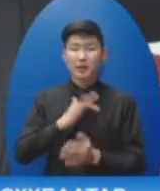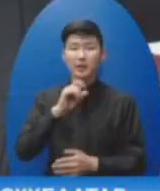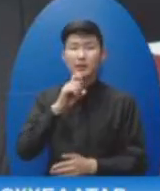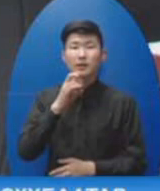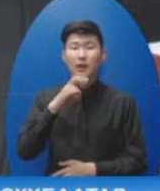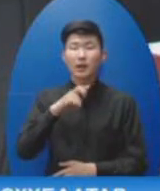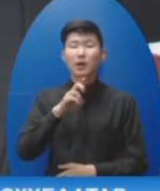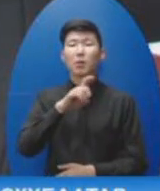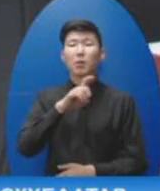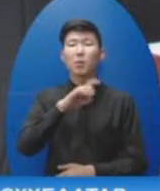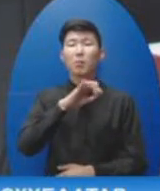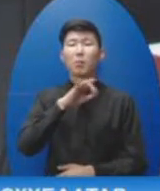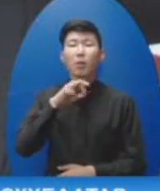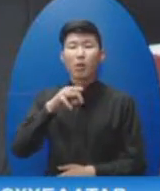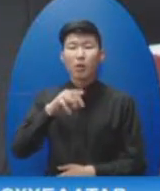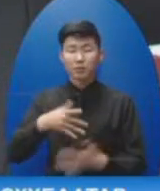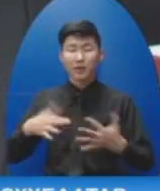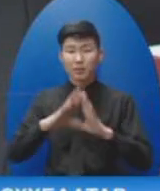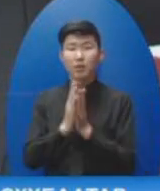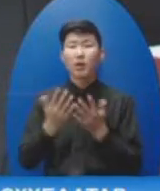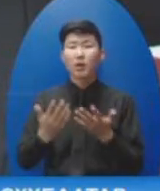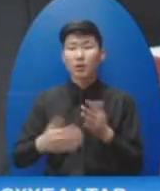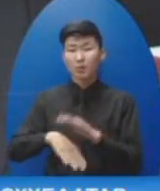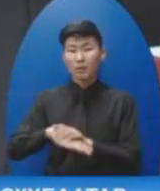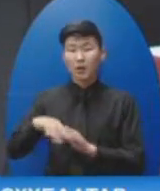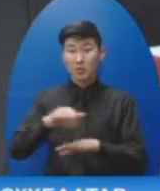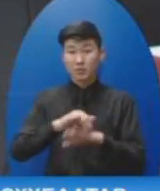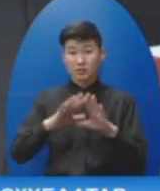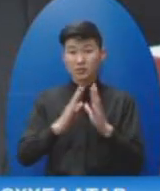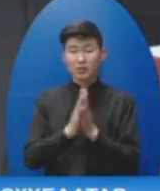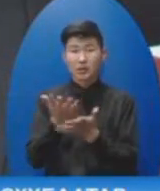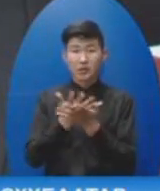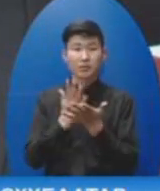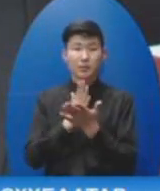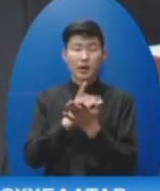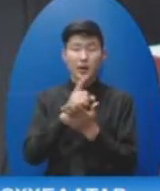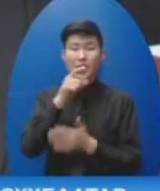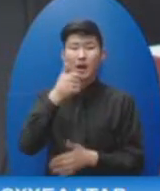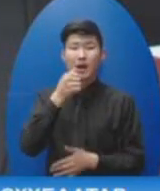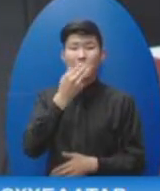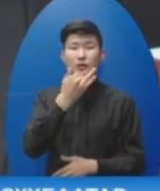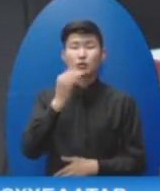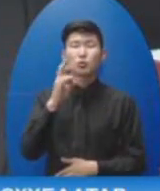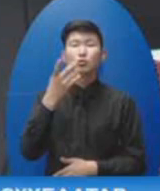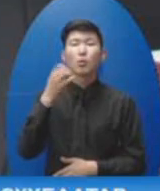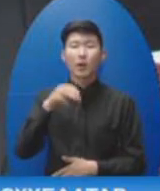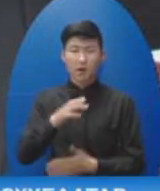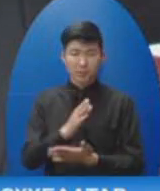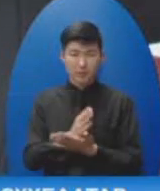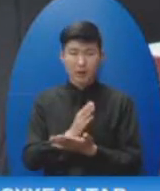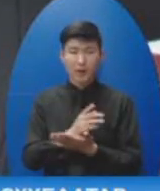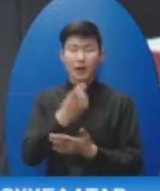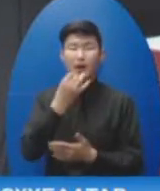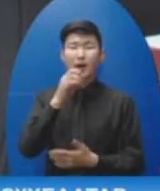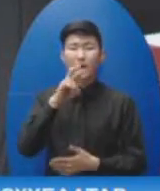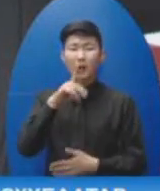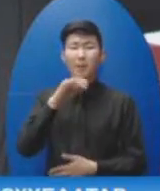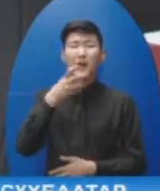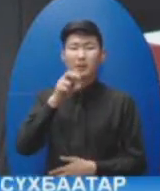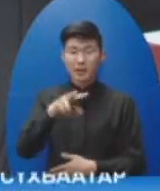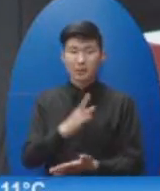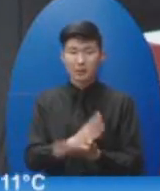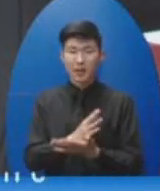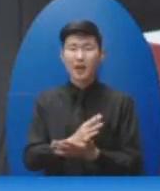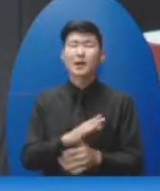барилга байгууламжийг цаад хөршмөн барьж өгсөн байдаг. Гашин сухайд байж байна. Ханг мандал байж байна. Одоо замын үед дээр